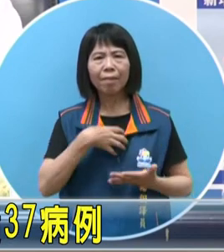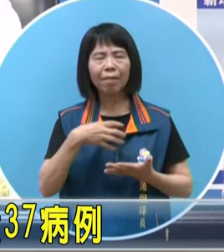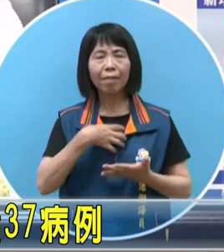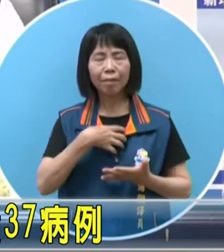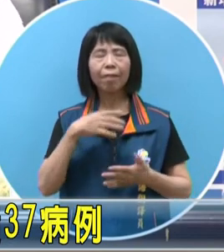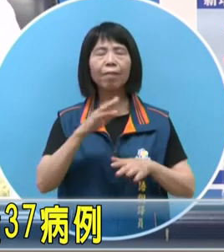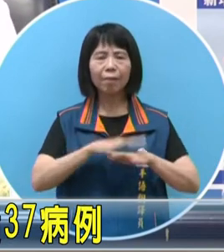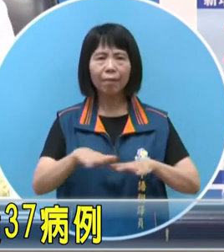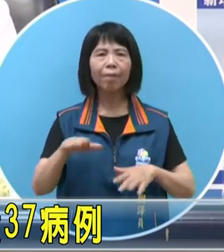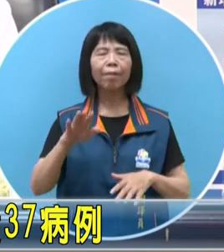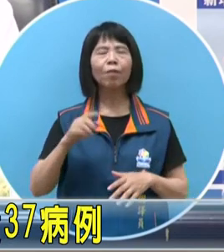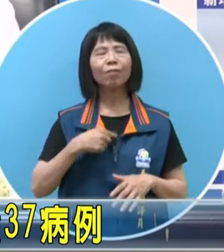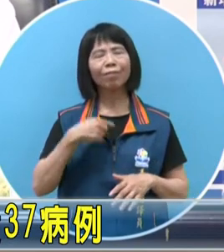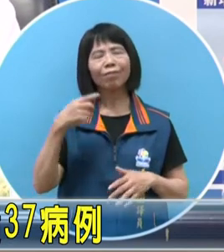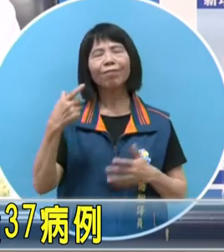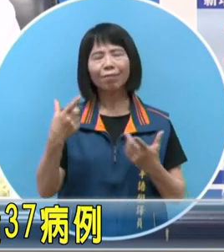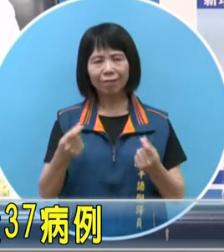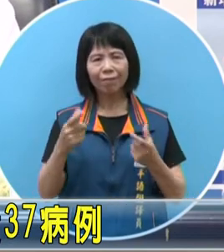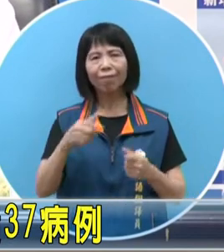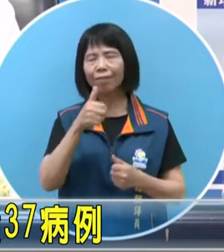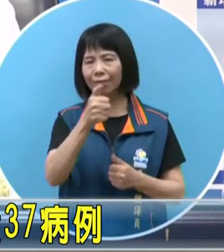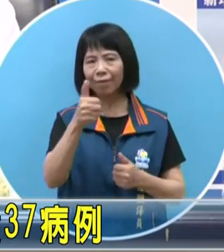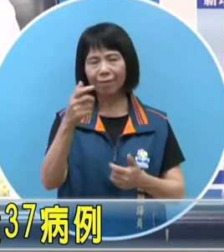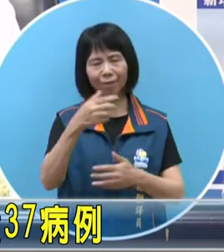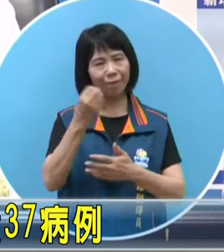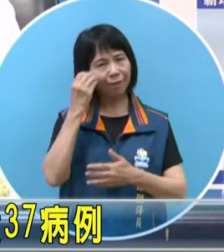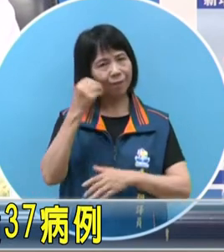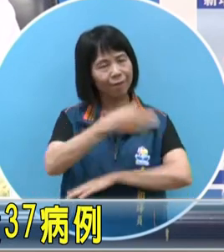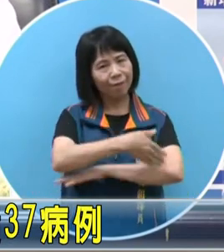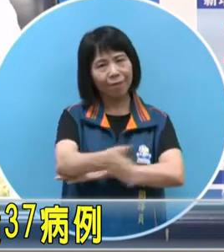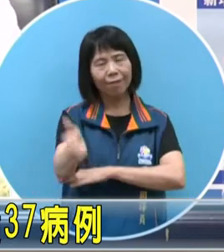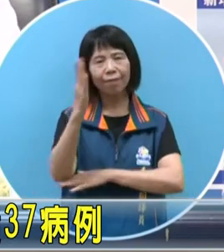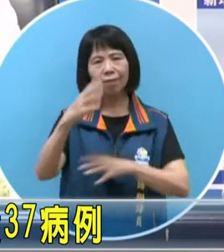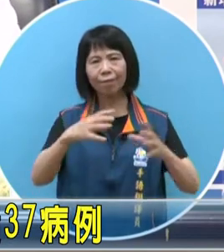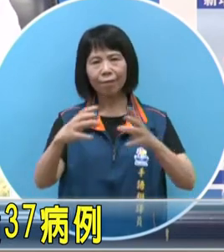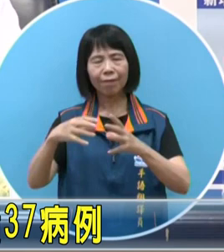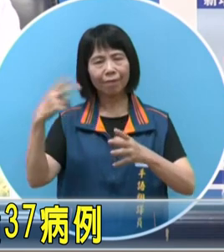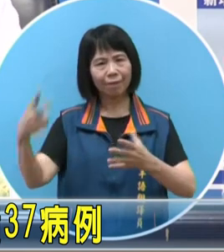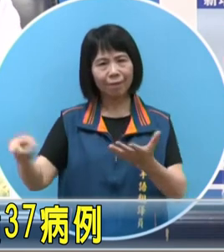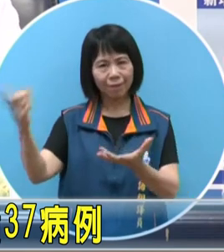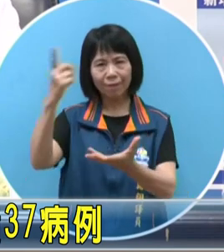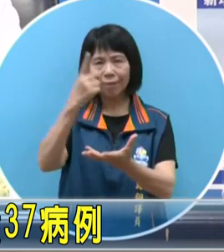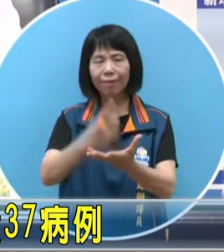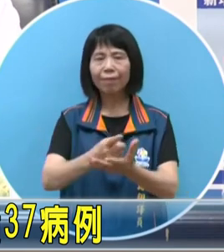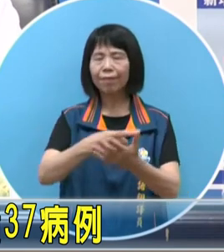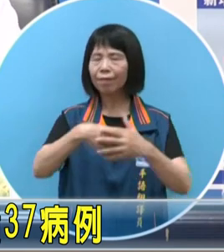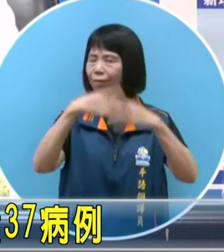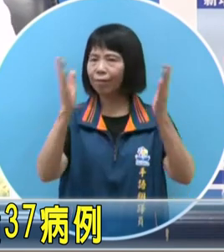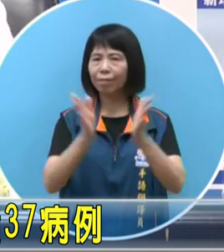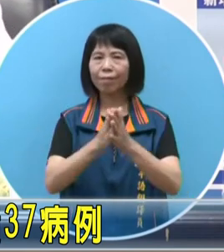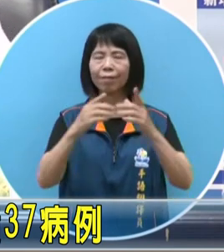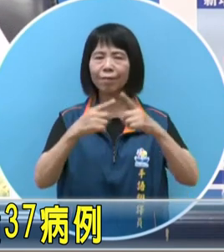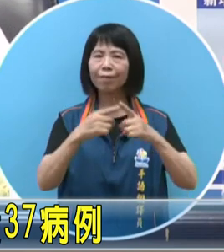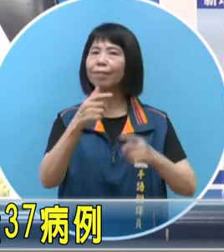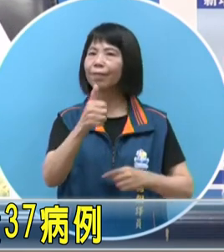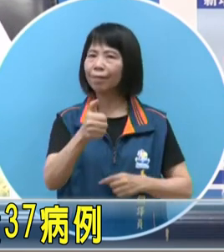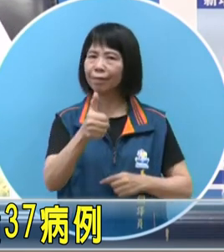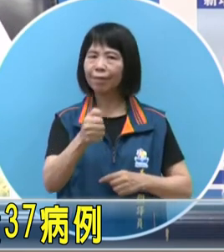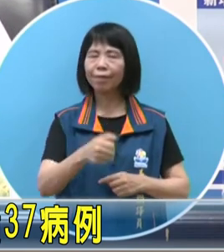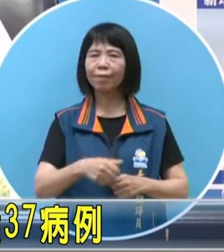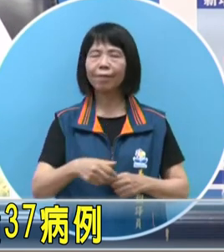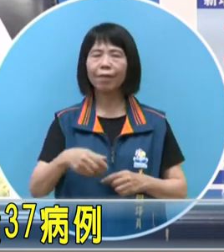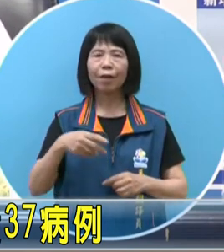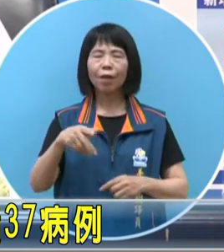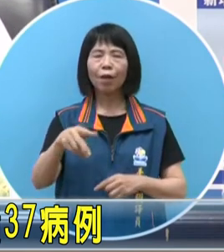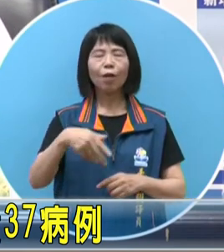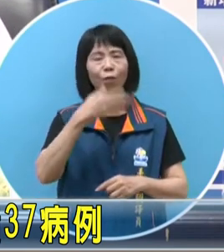这整个花莲县政府团队以及参与的所有人，我要感谢旅馆